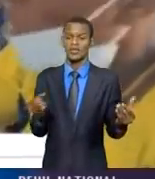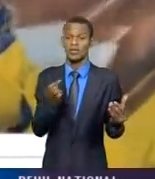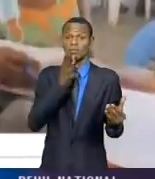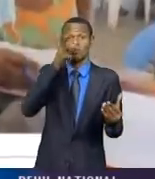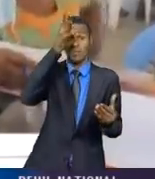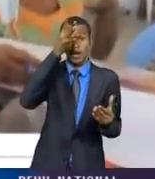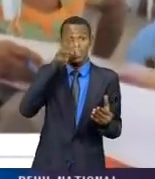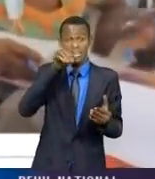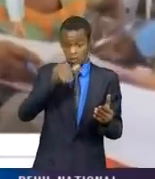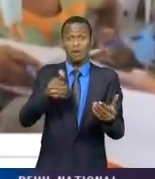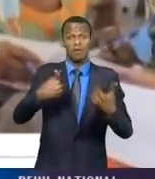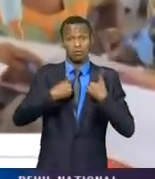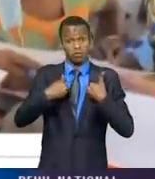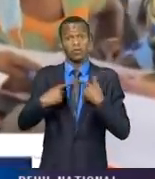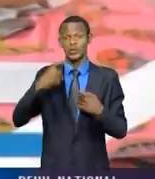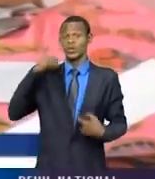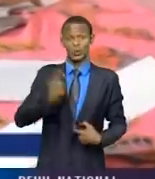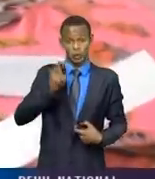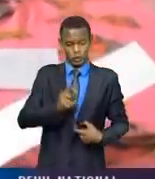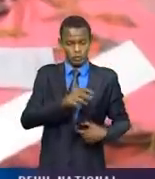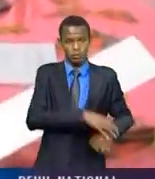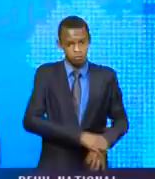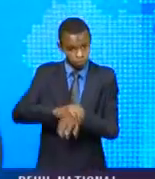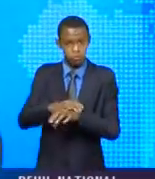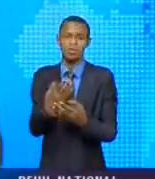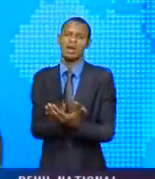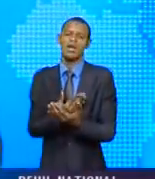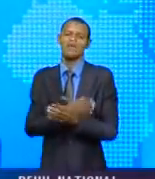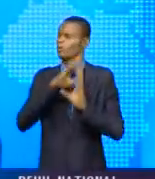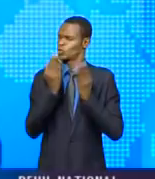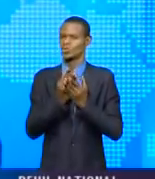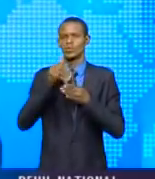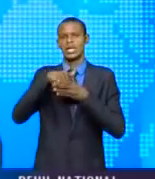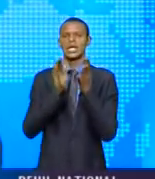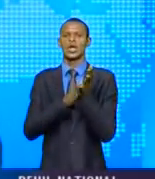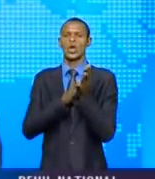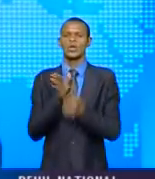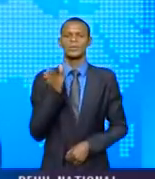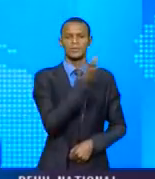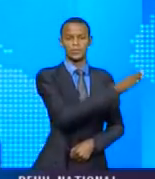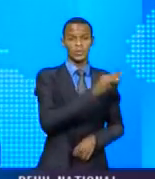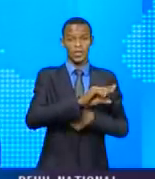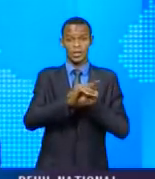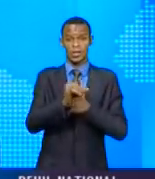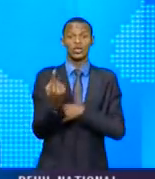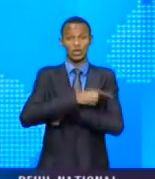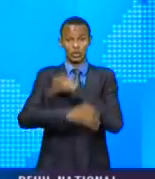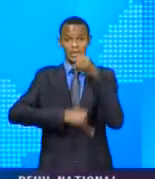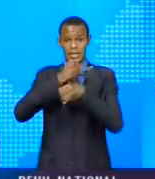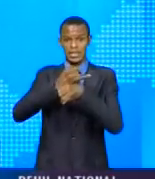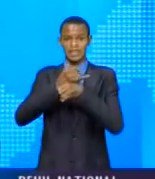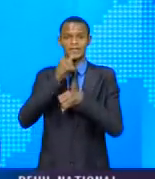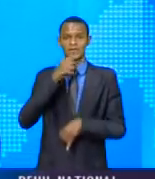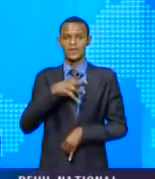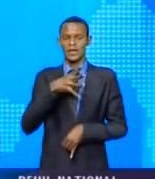tous les enfants d'école quel que soit leur état physique j'en internationale de la femme m'a suivi cette formation des femmes